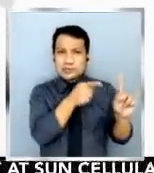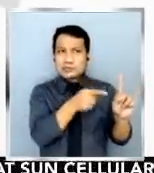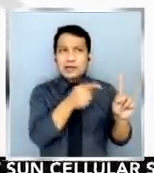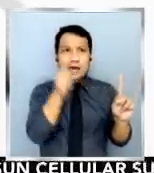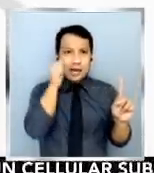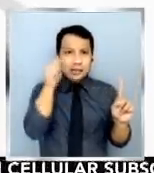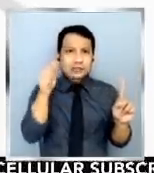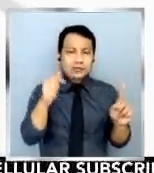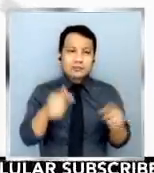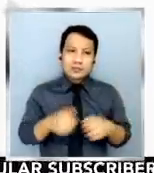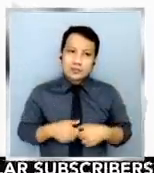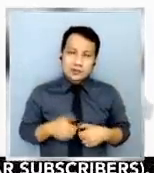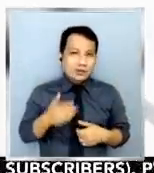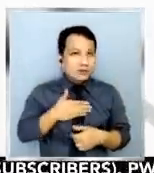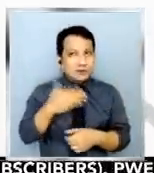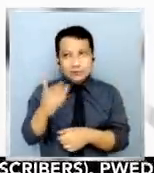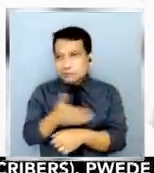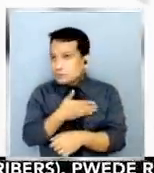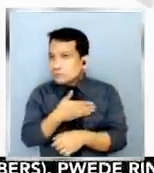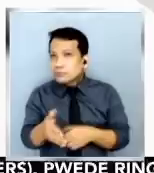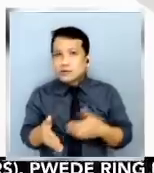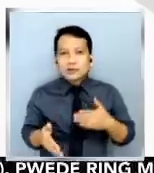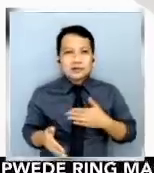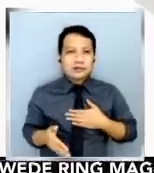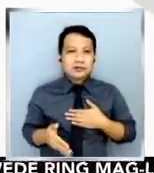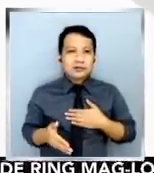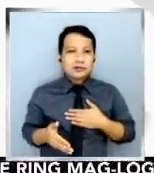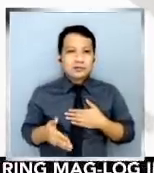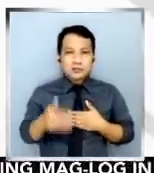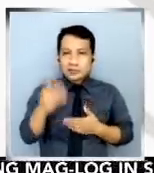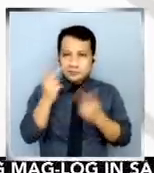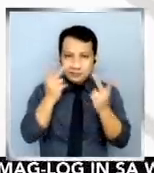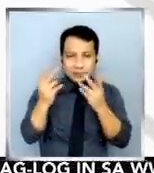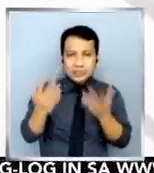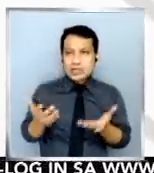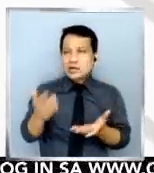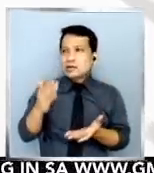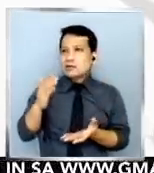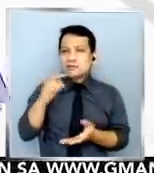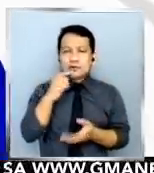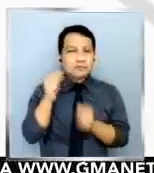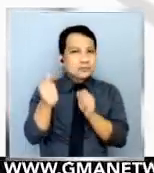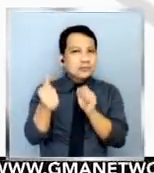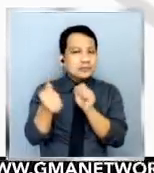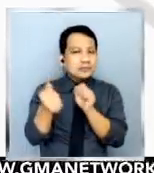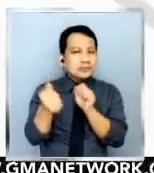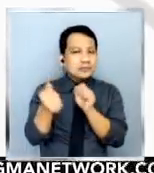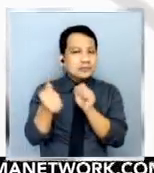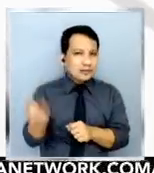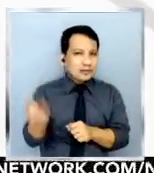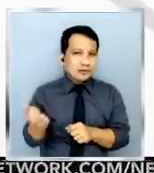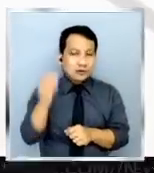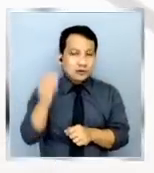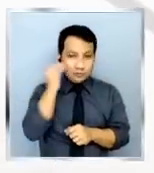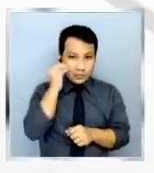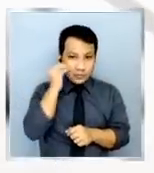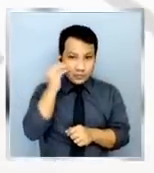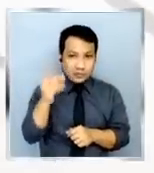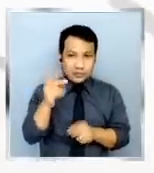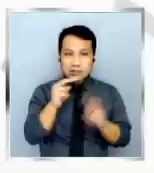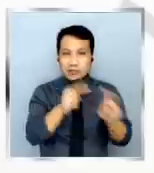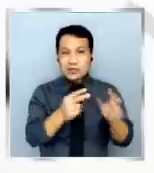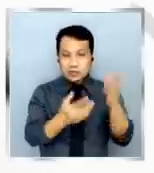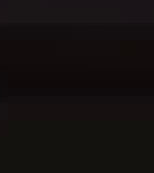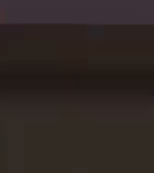concert, from my mga guesting, mga ganyan, andyan talaga siya. Aubrey Carampel, updated sa showbiz